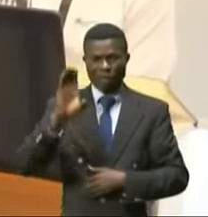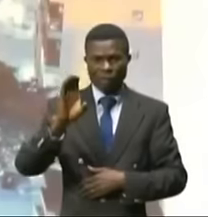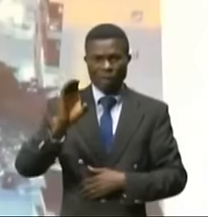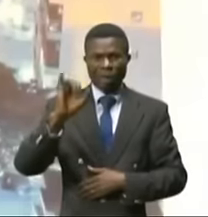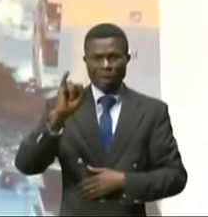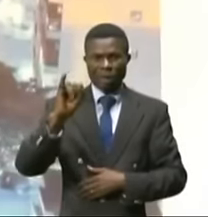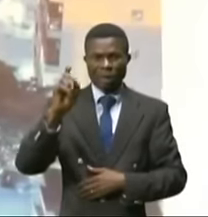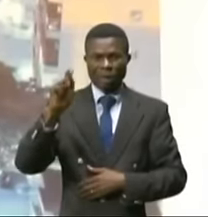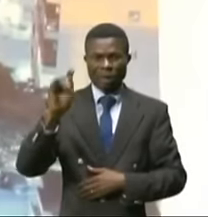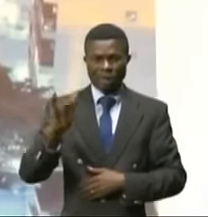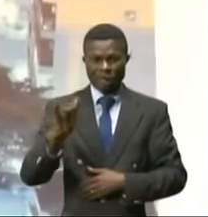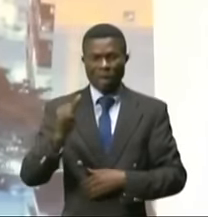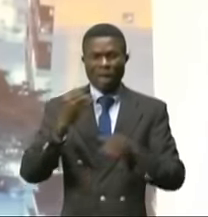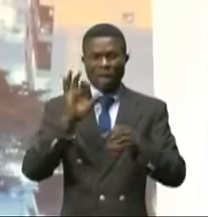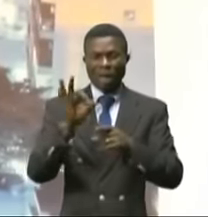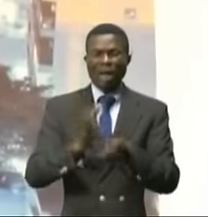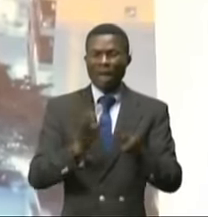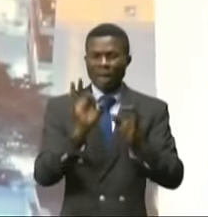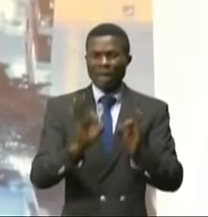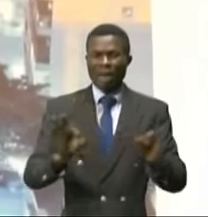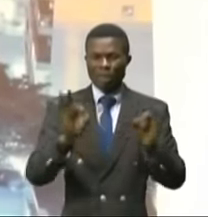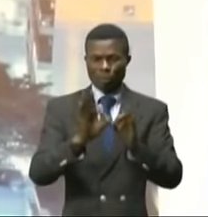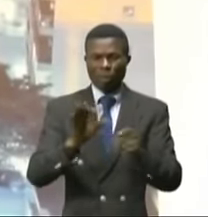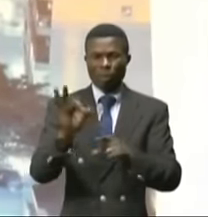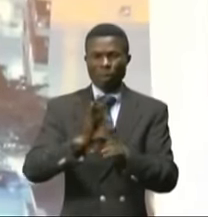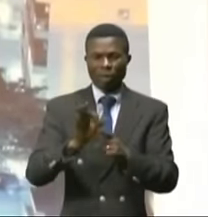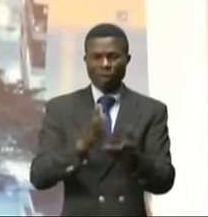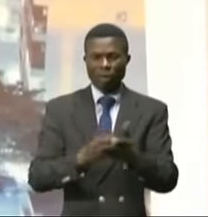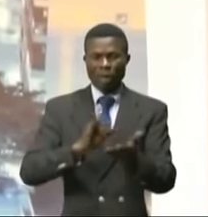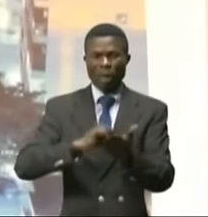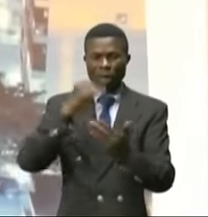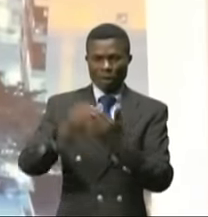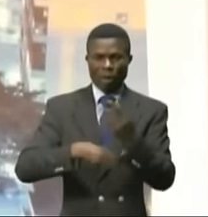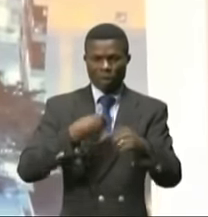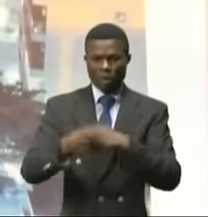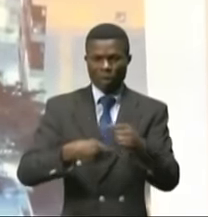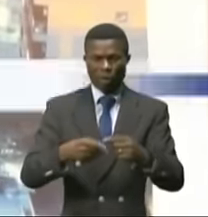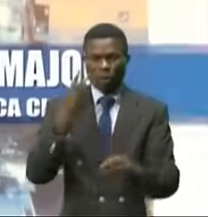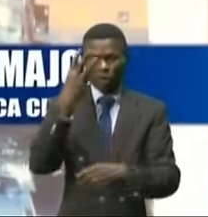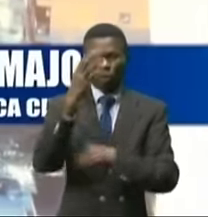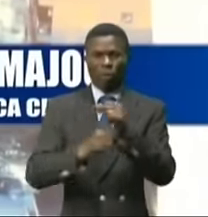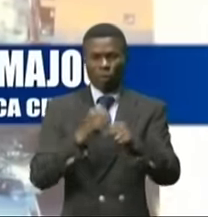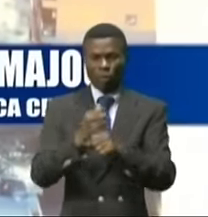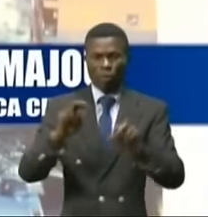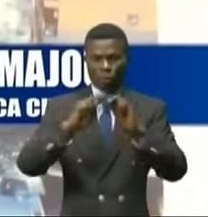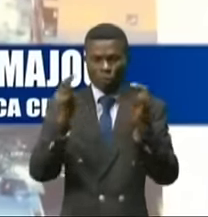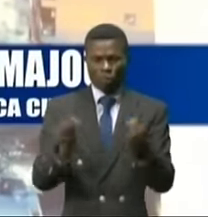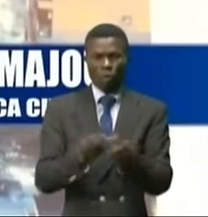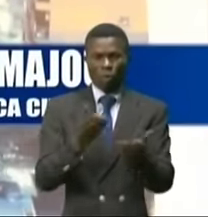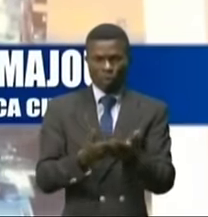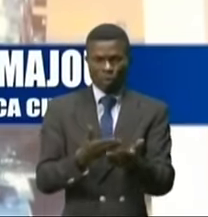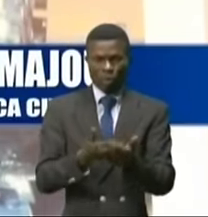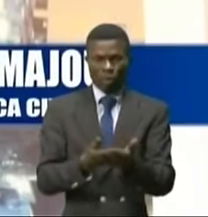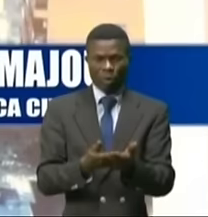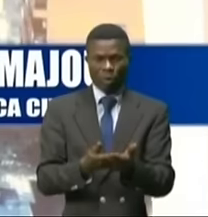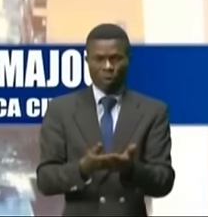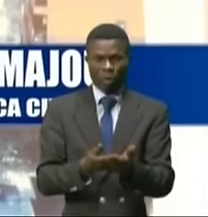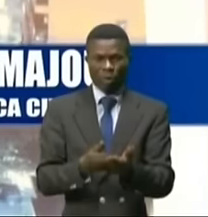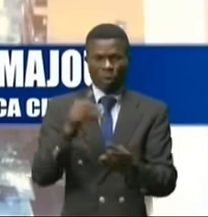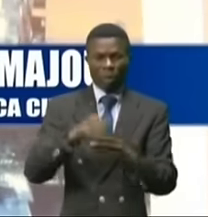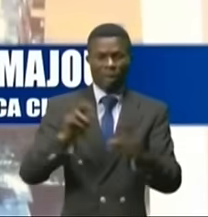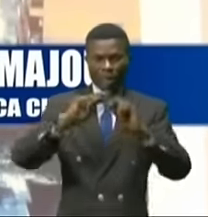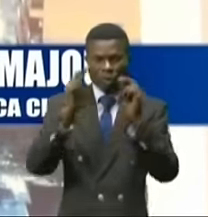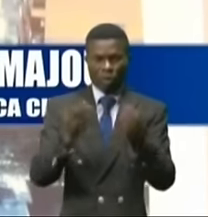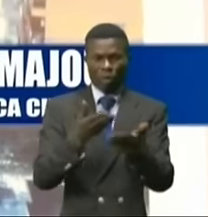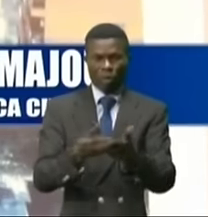fondé de la dite formation. Et donc le projet a été lancé il y a aujourd'hui 3 ans. La plateforme existe. Et dans cette plateforme,